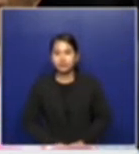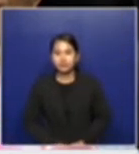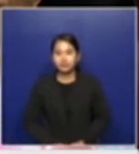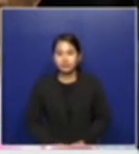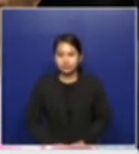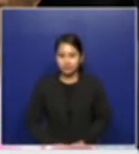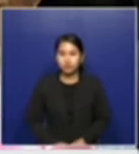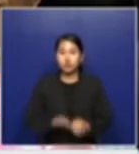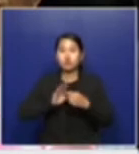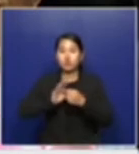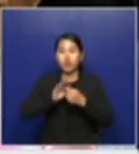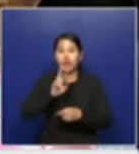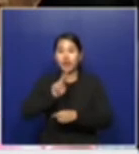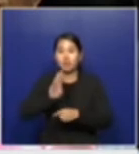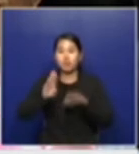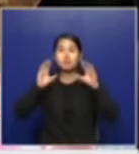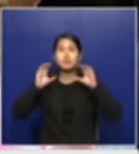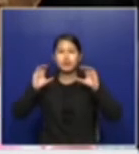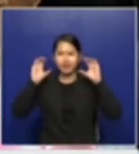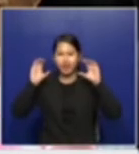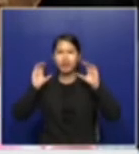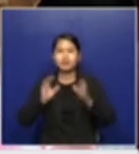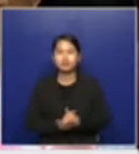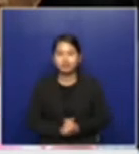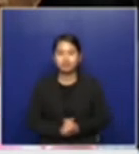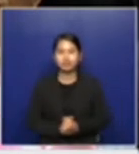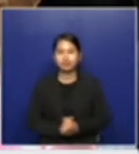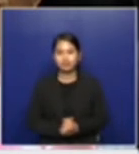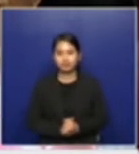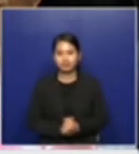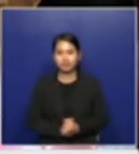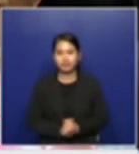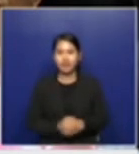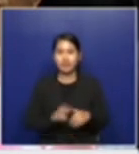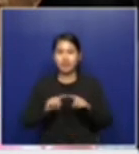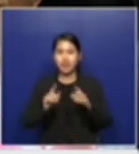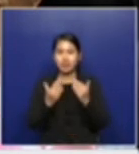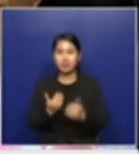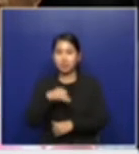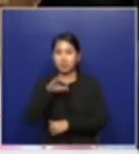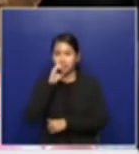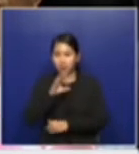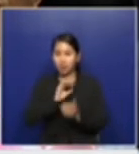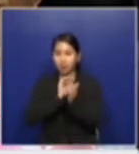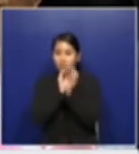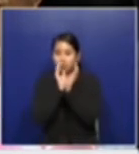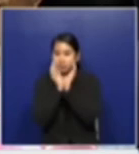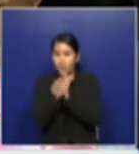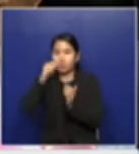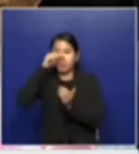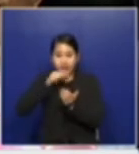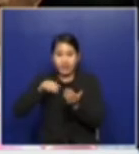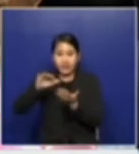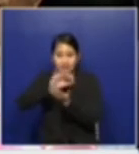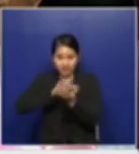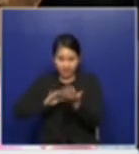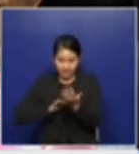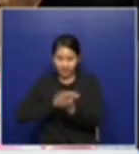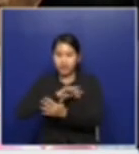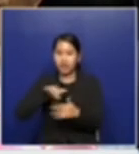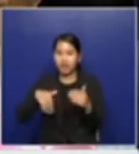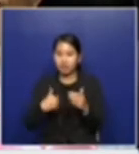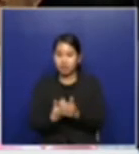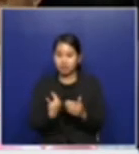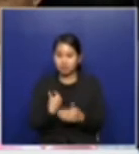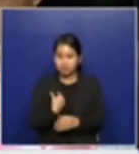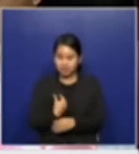เช่นระบบราชการที่ท่านพูดถึงเนี่ยแต่นี่ท่านบอกปฏิรูปประเทศออกมา12ด้าน13ด้าน